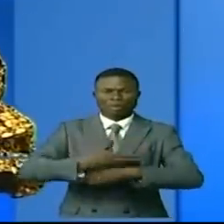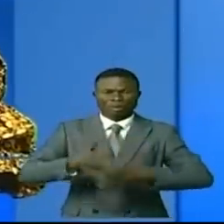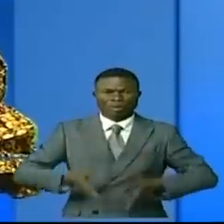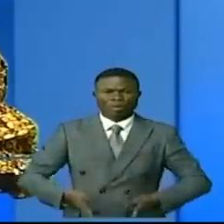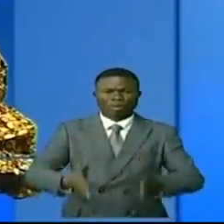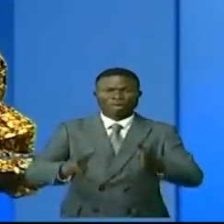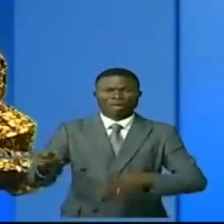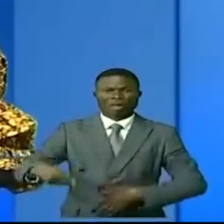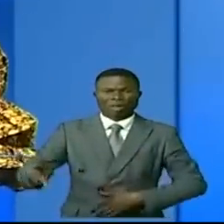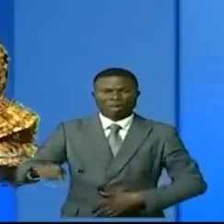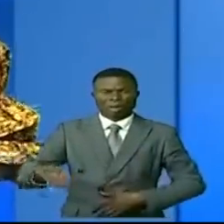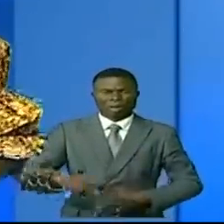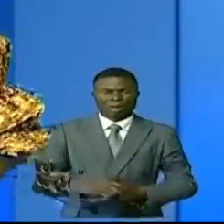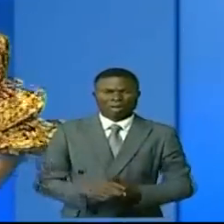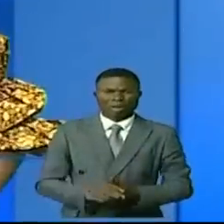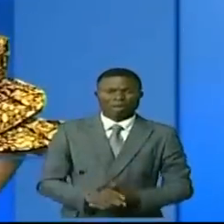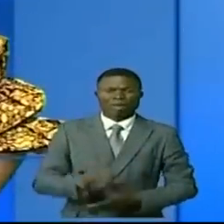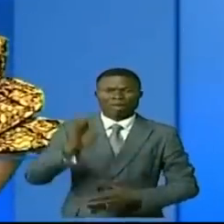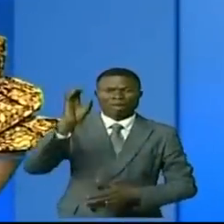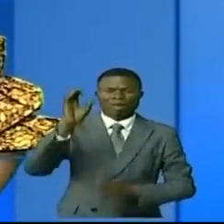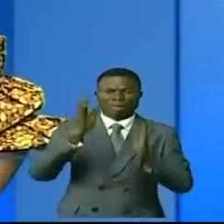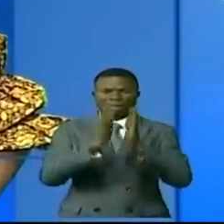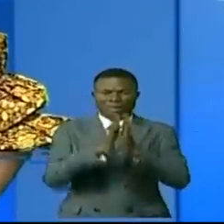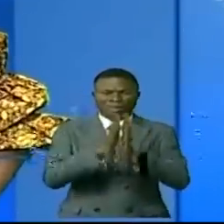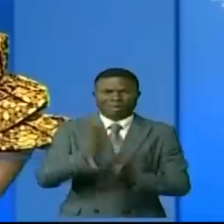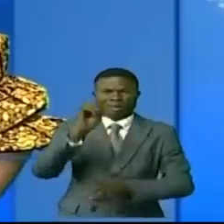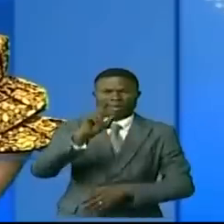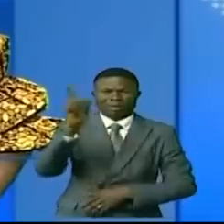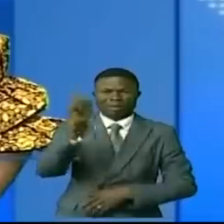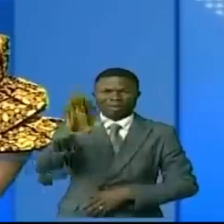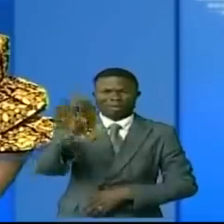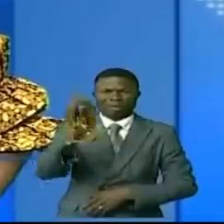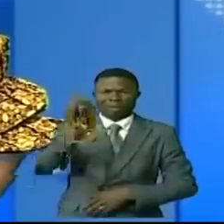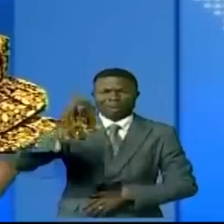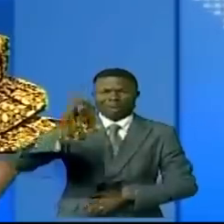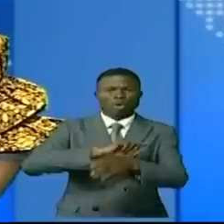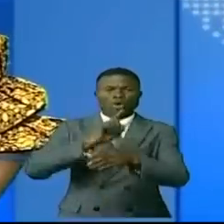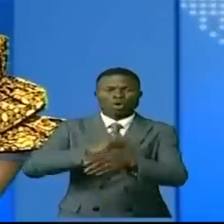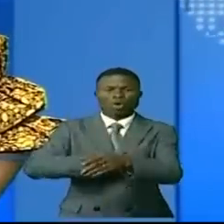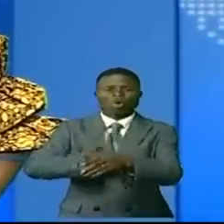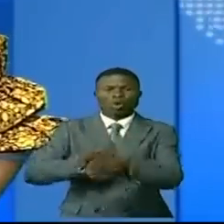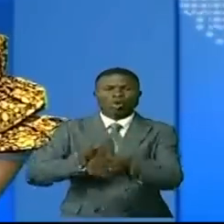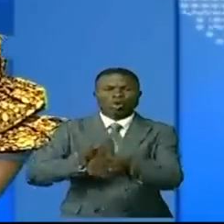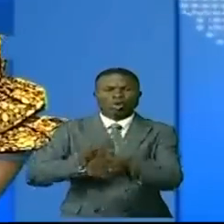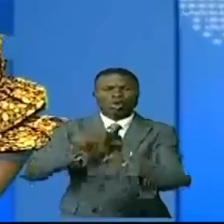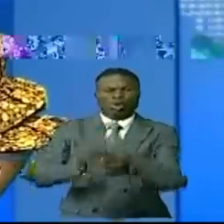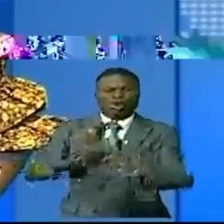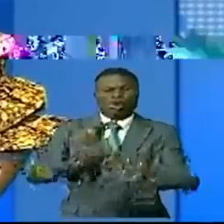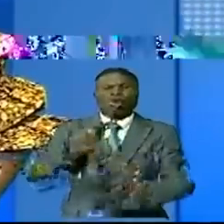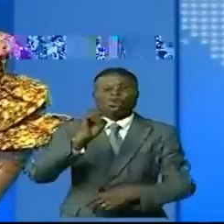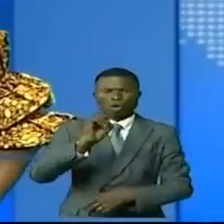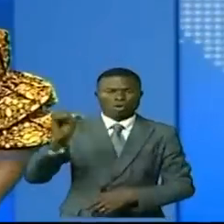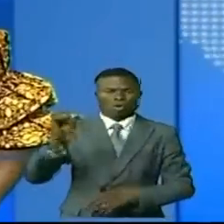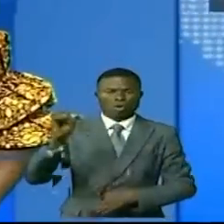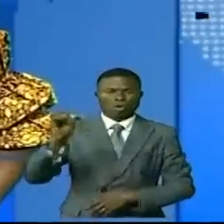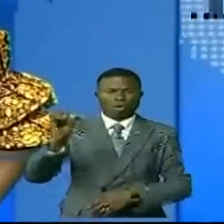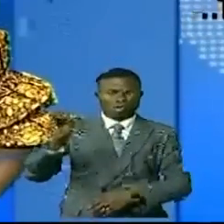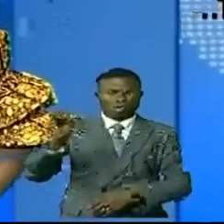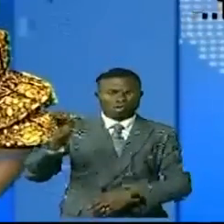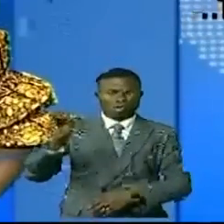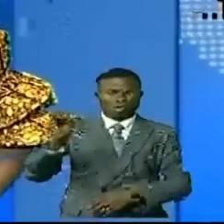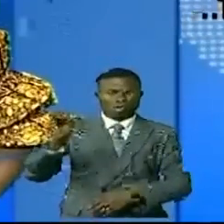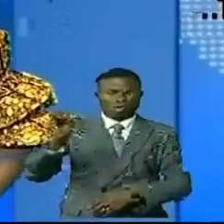route provinciale 10035 du Nord Kivu vont bientôt commencer. C'est l'office de route qui va réaliser ce travail.